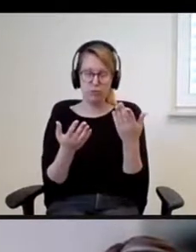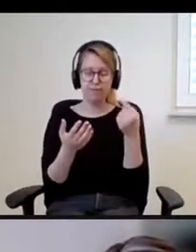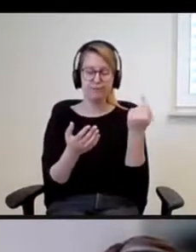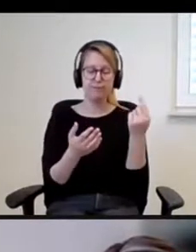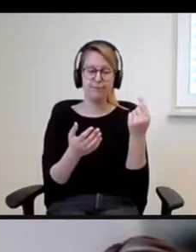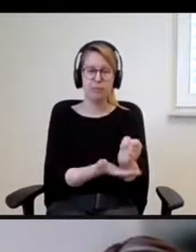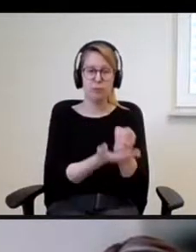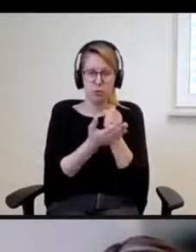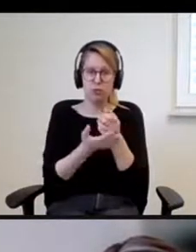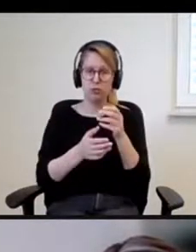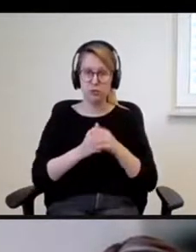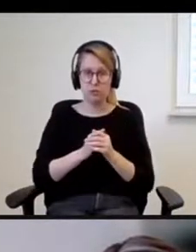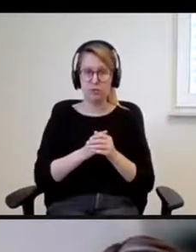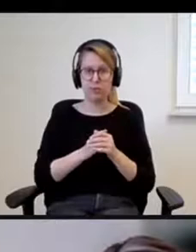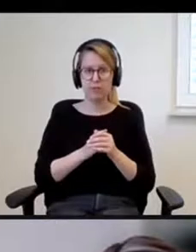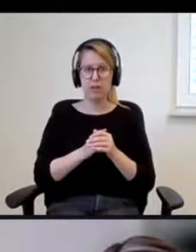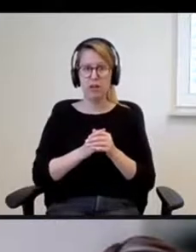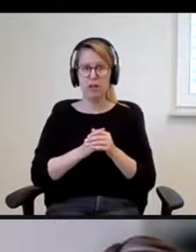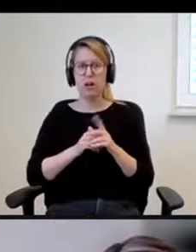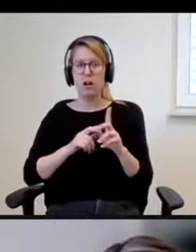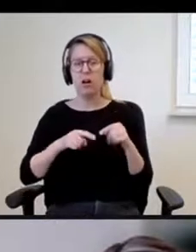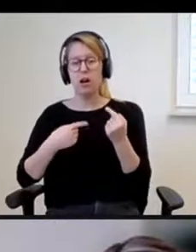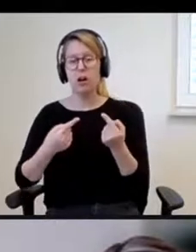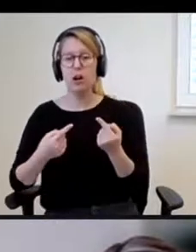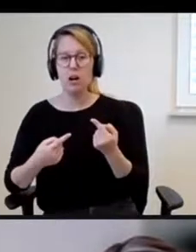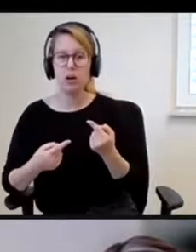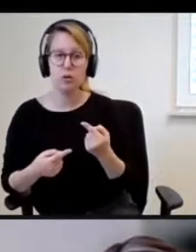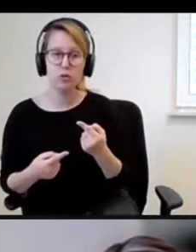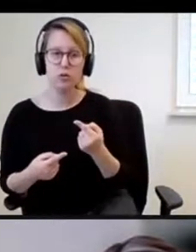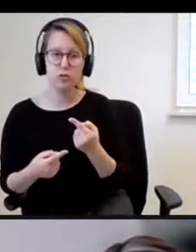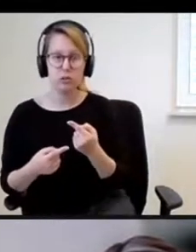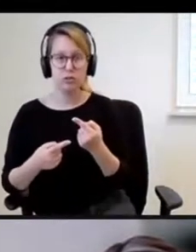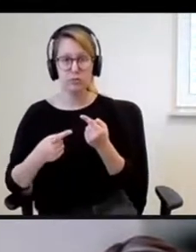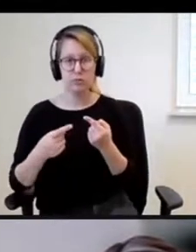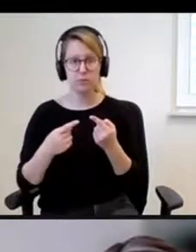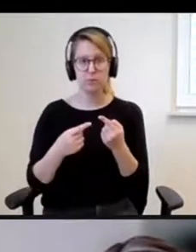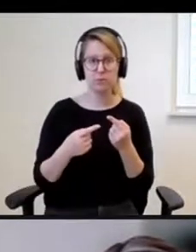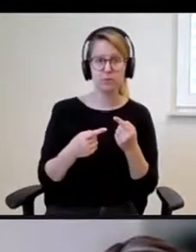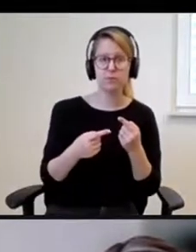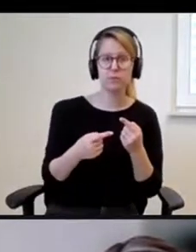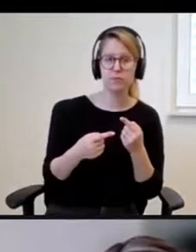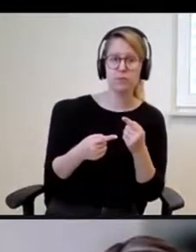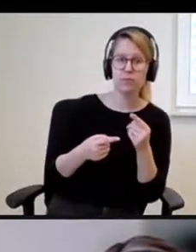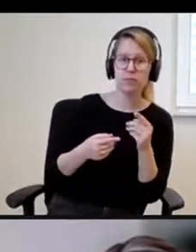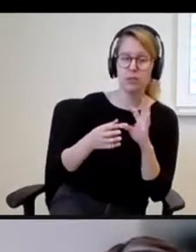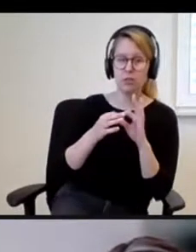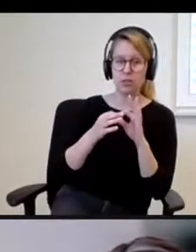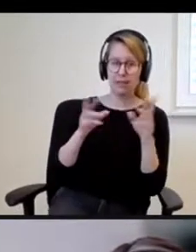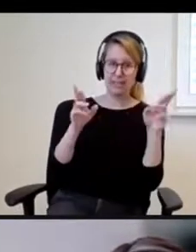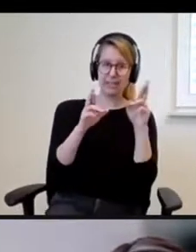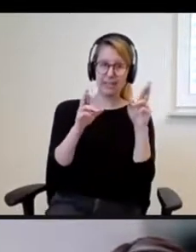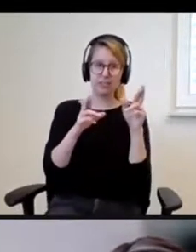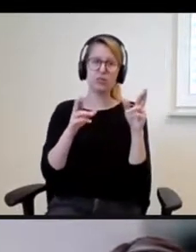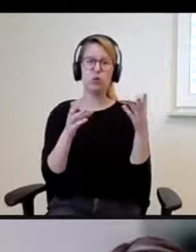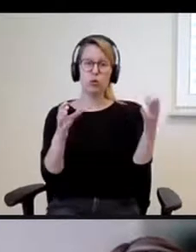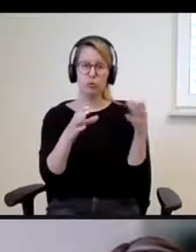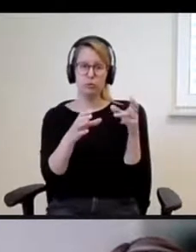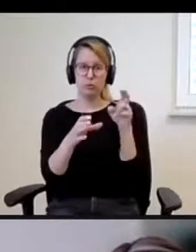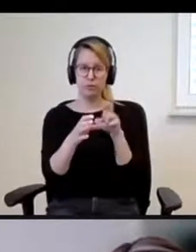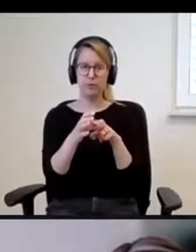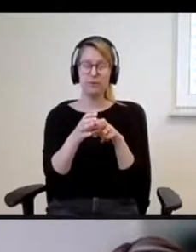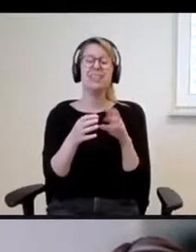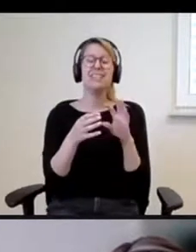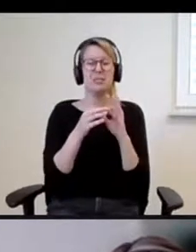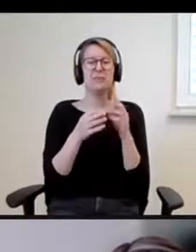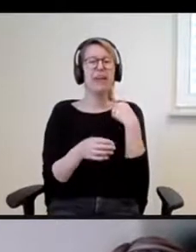Sie hat übrigens ihre Propose da, Herr Durand, was die Vulnerabilität von Leid in der Tutelle